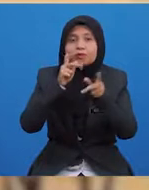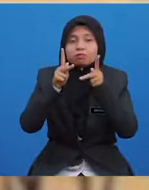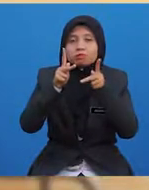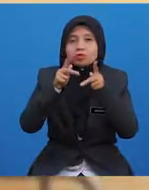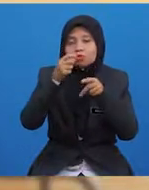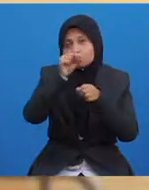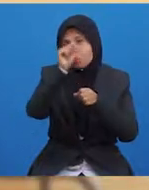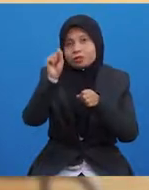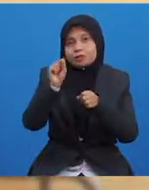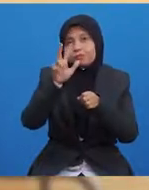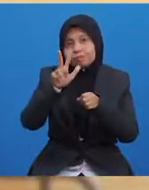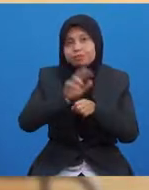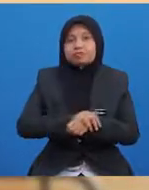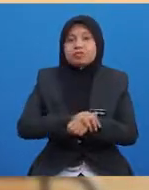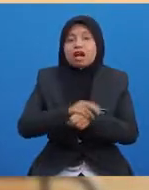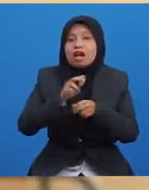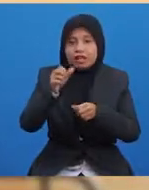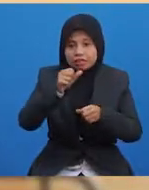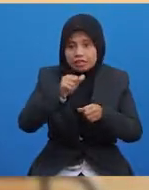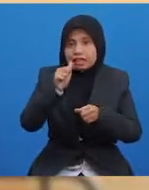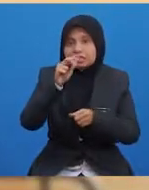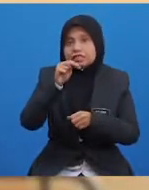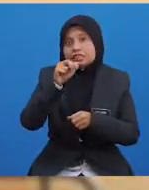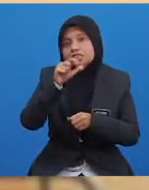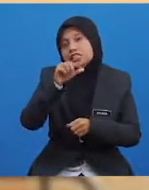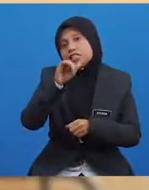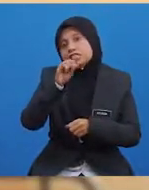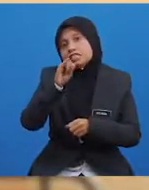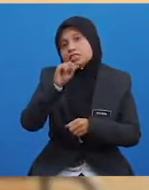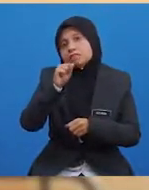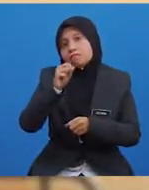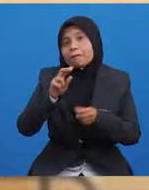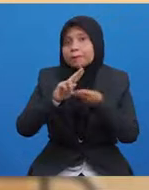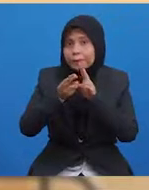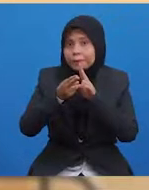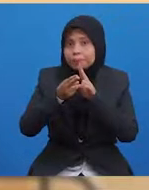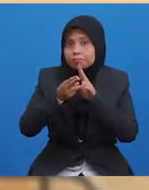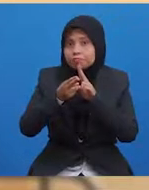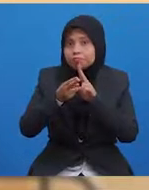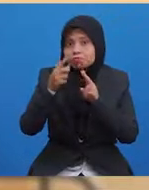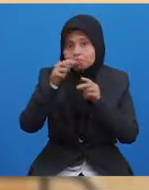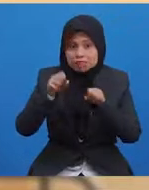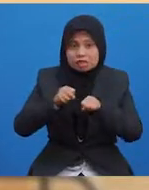3. Analisis perubahan dibuat untuk menunjukkan perkembangan sesuatu perkara.